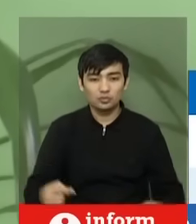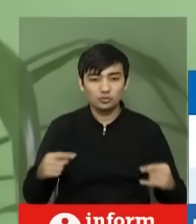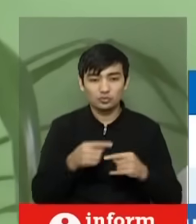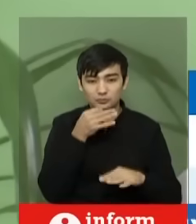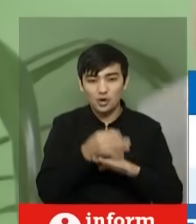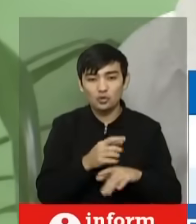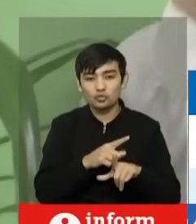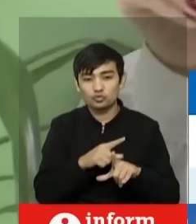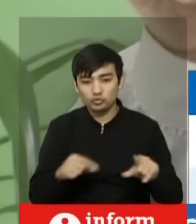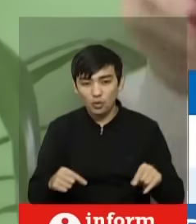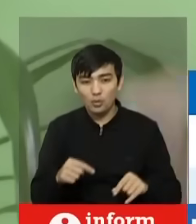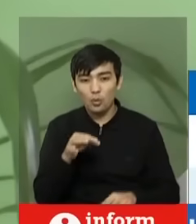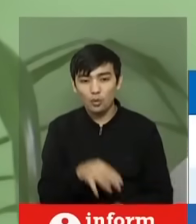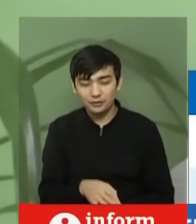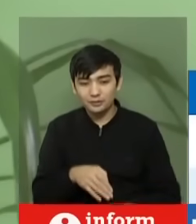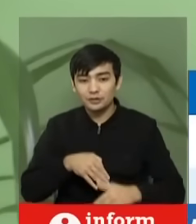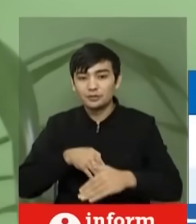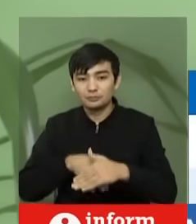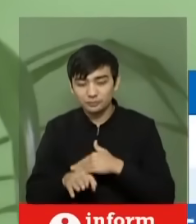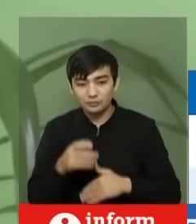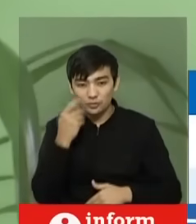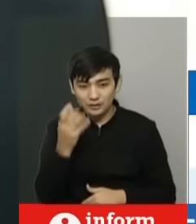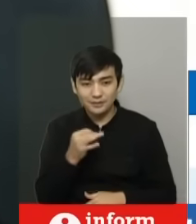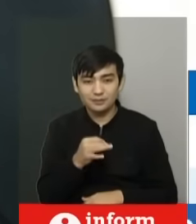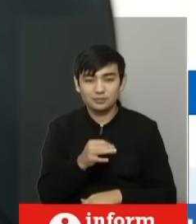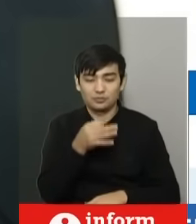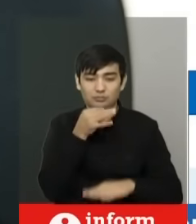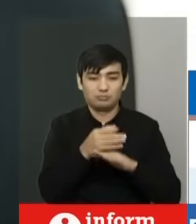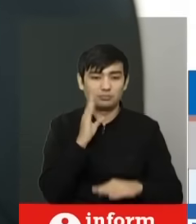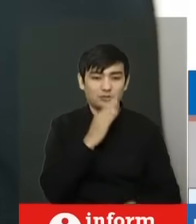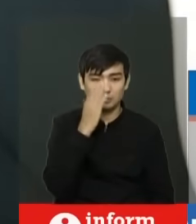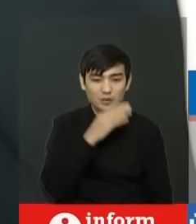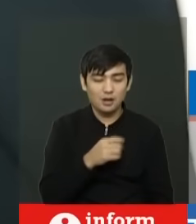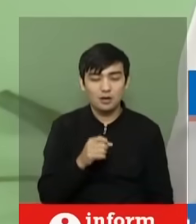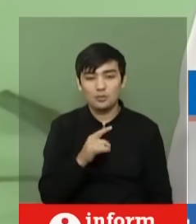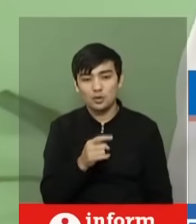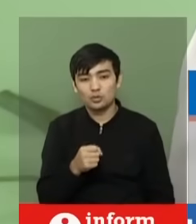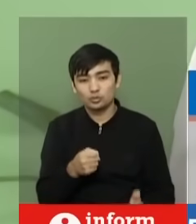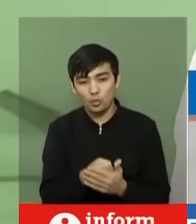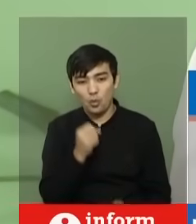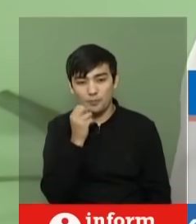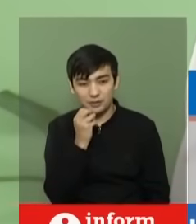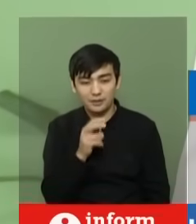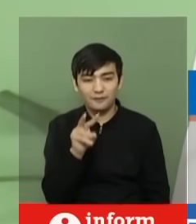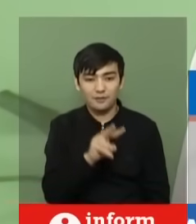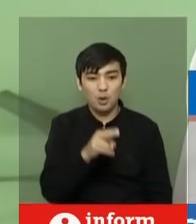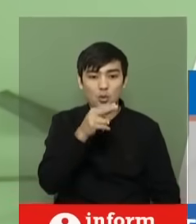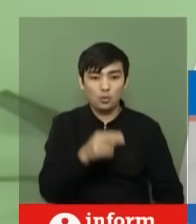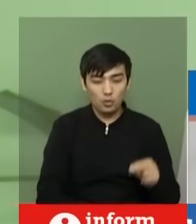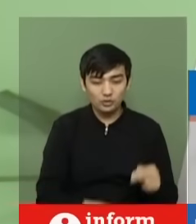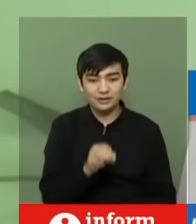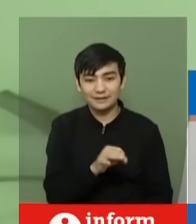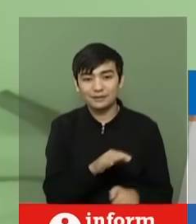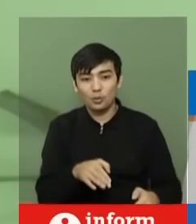мектеп ауласынан шыққаннан кейін ата-ана жауапты. Бала түске дейін оқыса, түсте сағат 2-де сабақ бітіп бала кететін